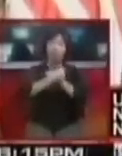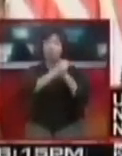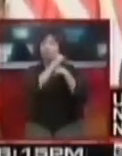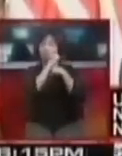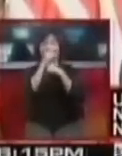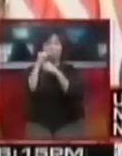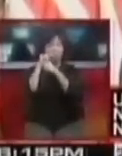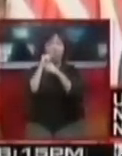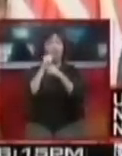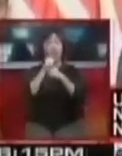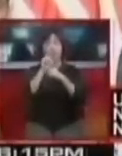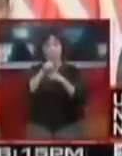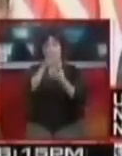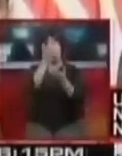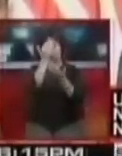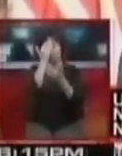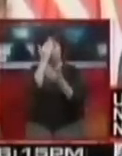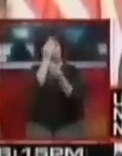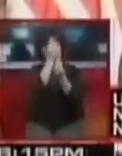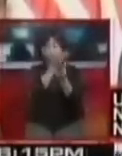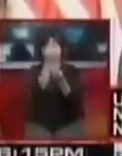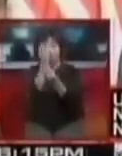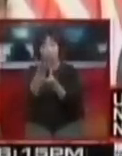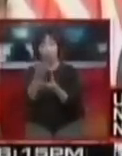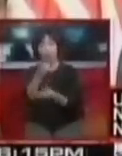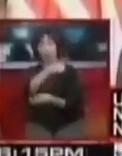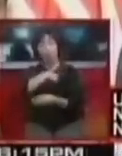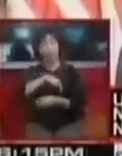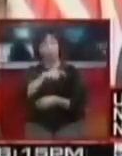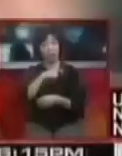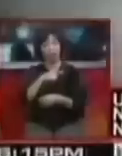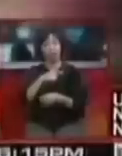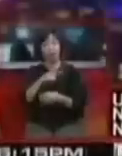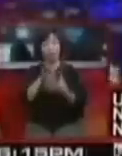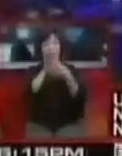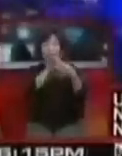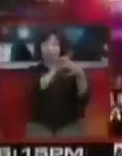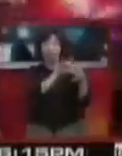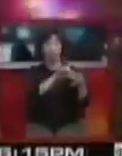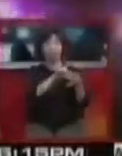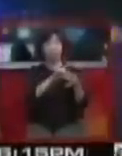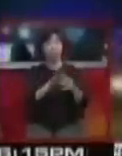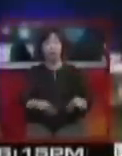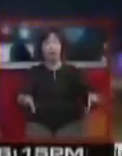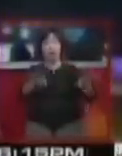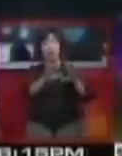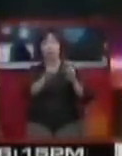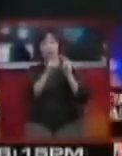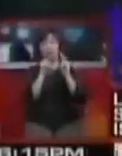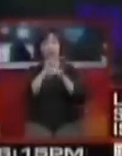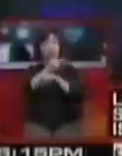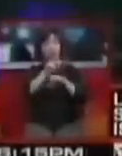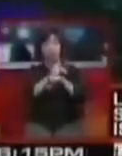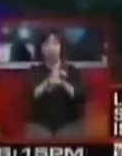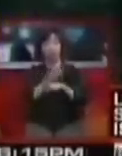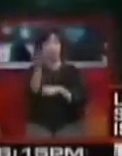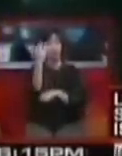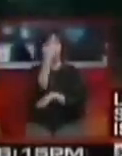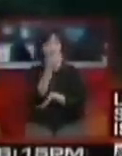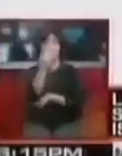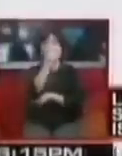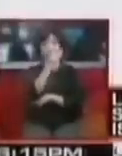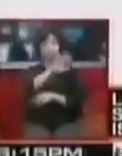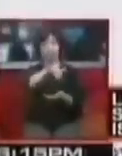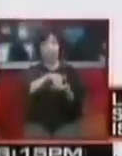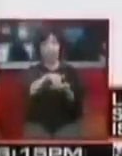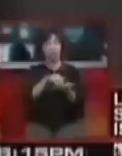and let them know we will be there for them as a nation. Nitong Biyernes, habang nasa kalagitnaan